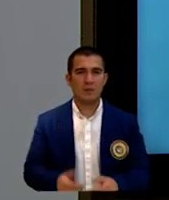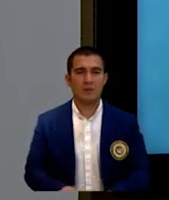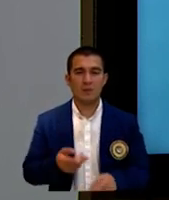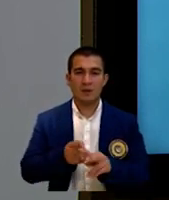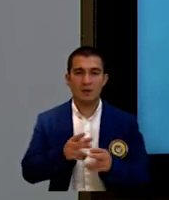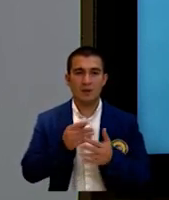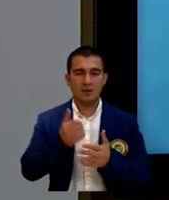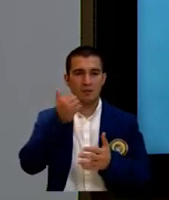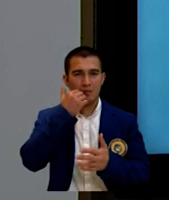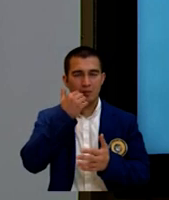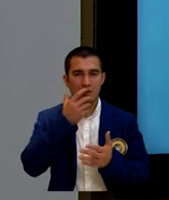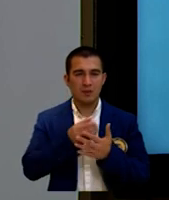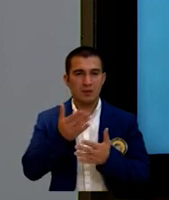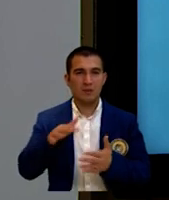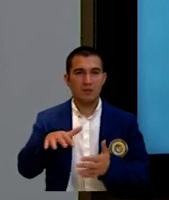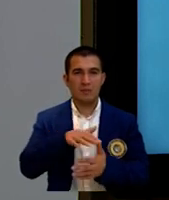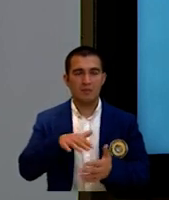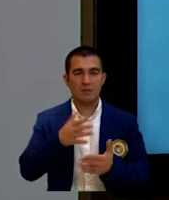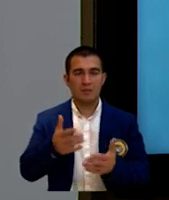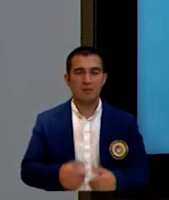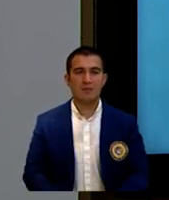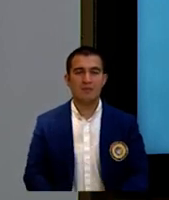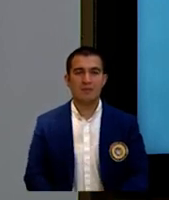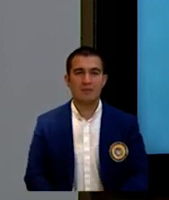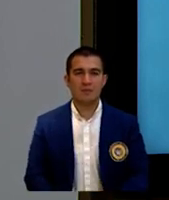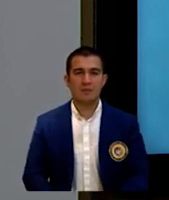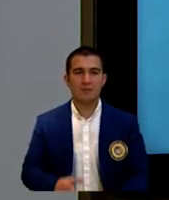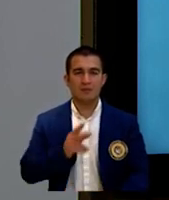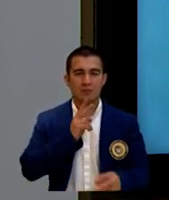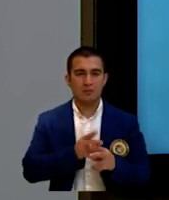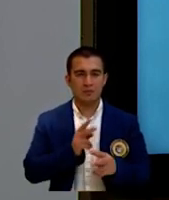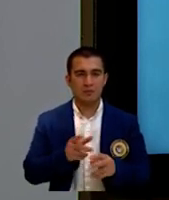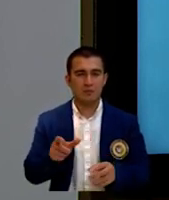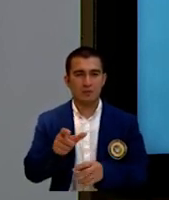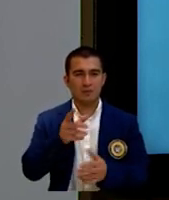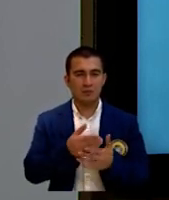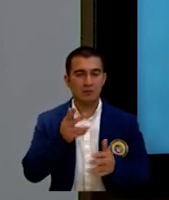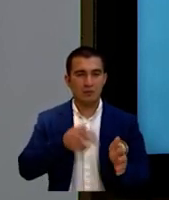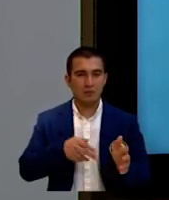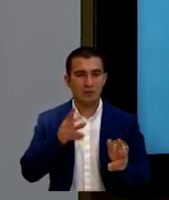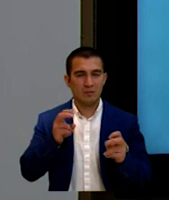Bu Moskva Vladivostok temir yo'l yo'nalishi ekan.